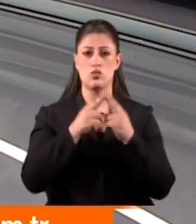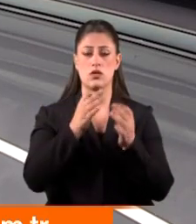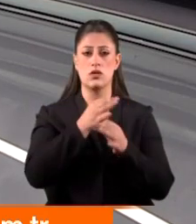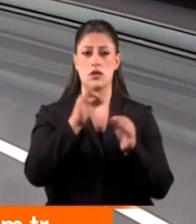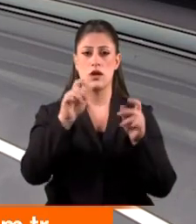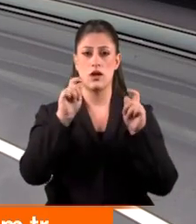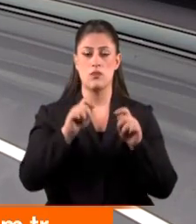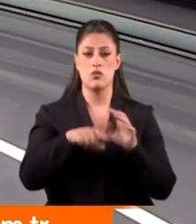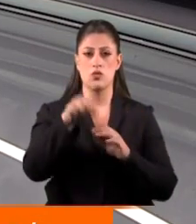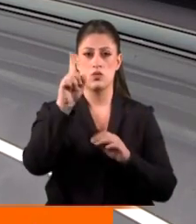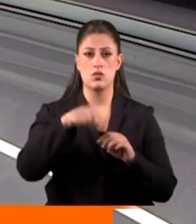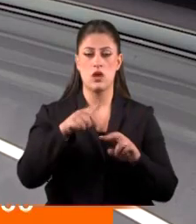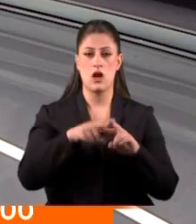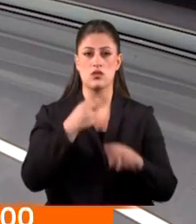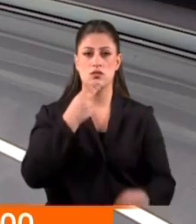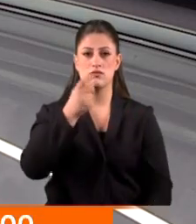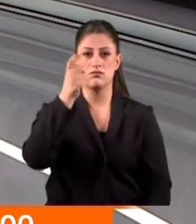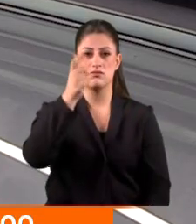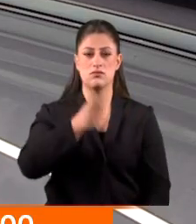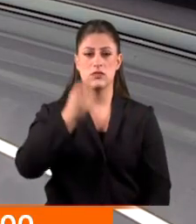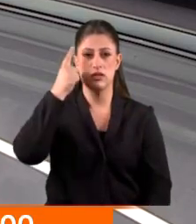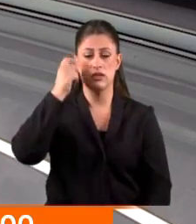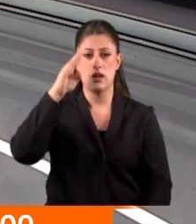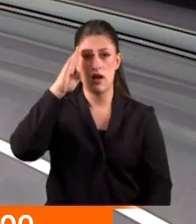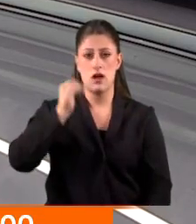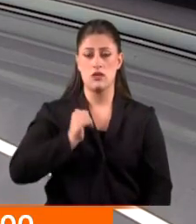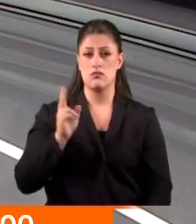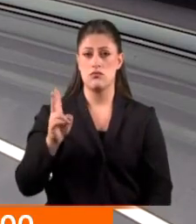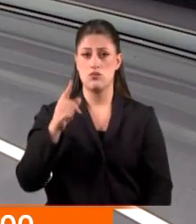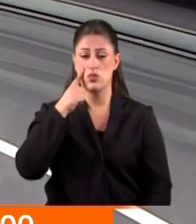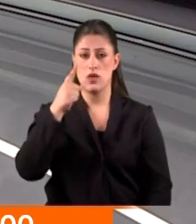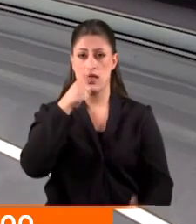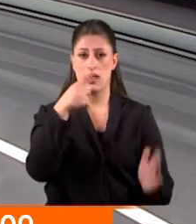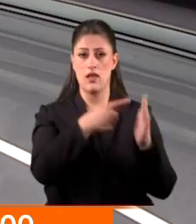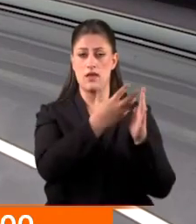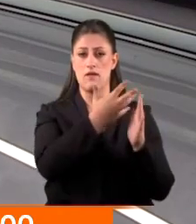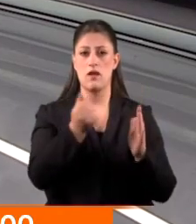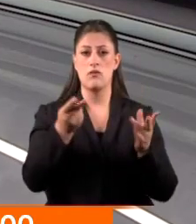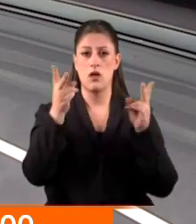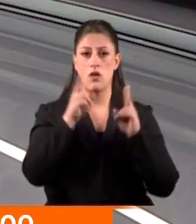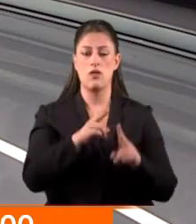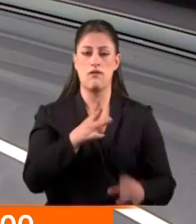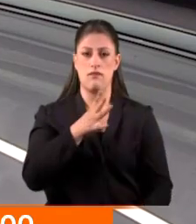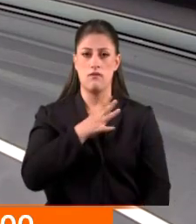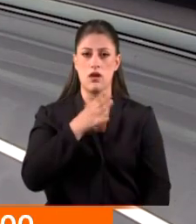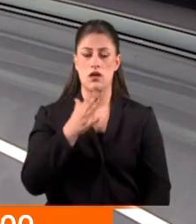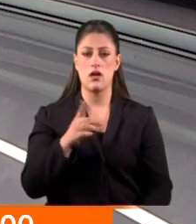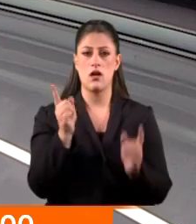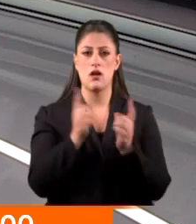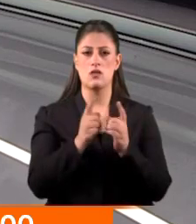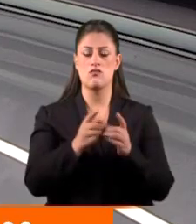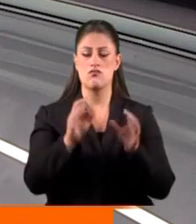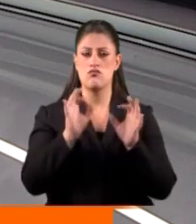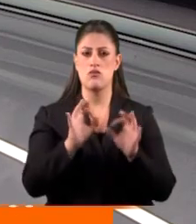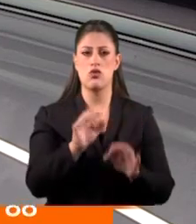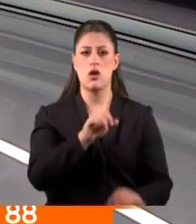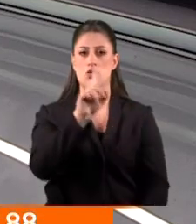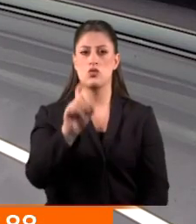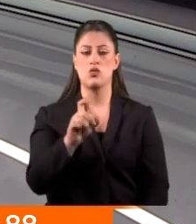seslenirken gündeminde Ayşenur Ezgi Eygin'in İsrail askerleri tarafından hedef alınıp katledilmesi de vardı. Hesabını